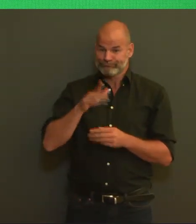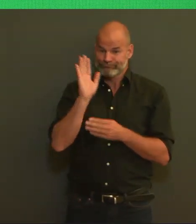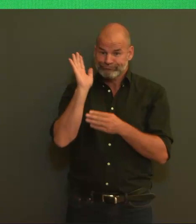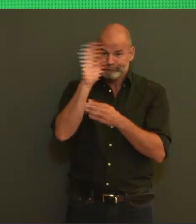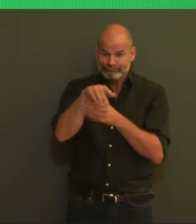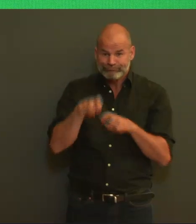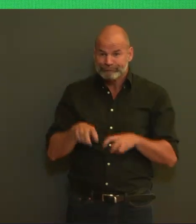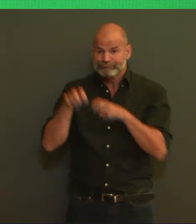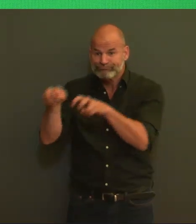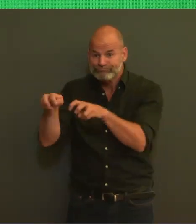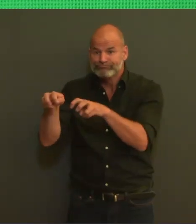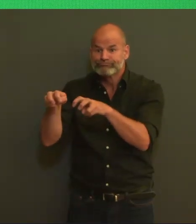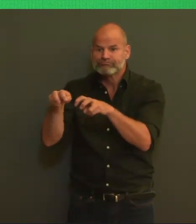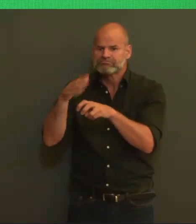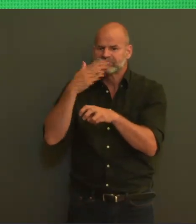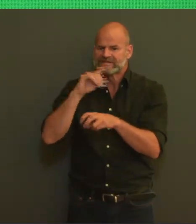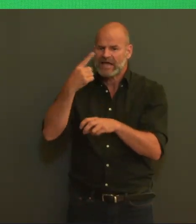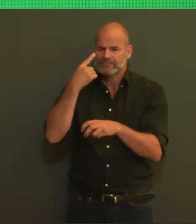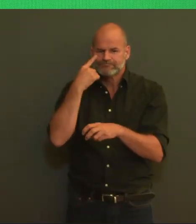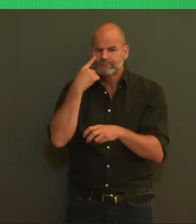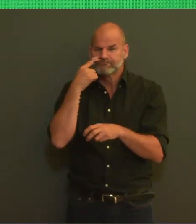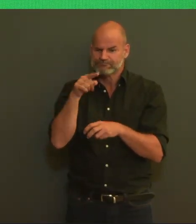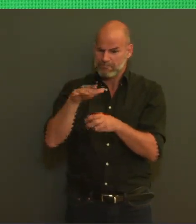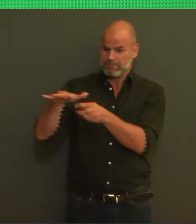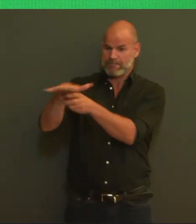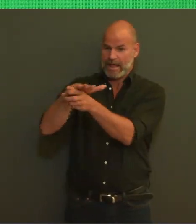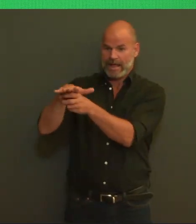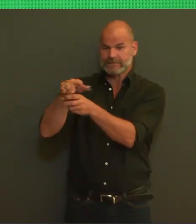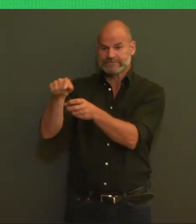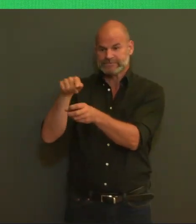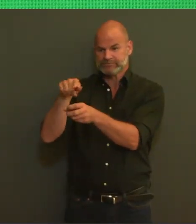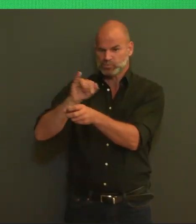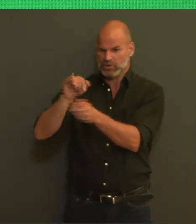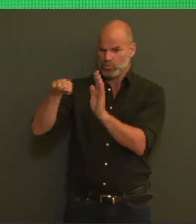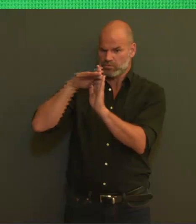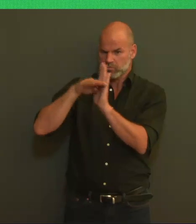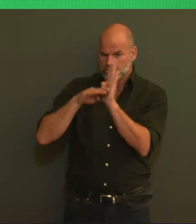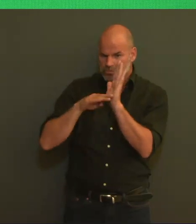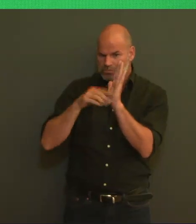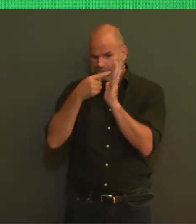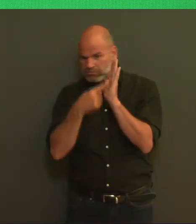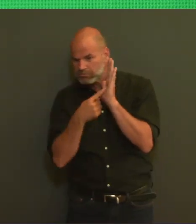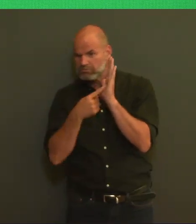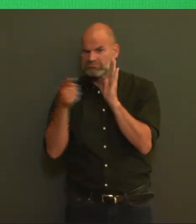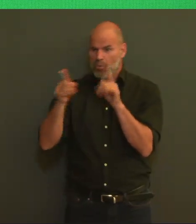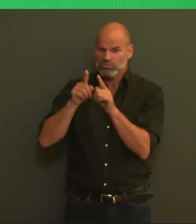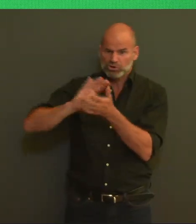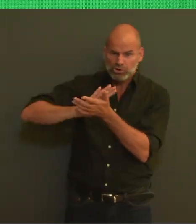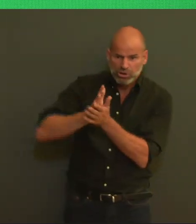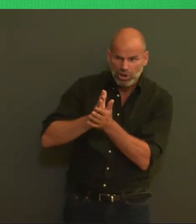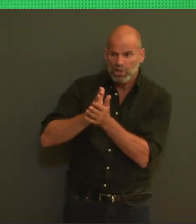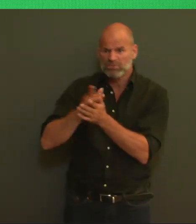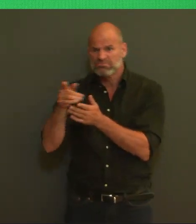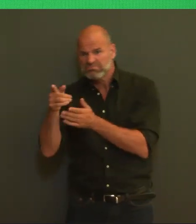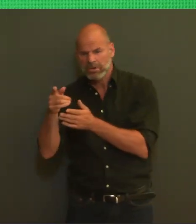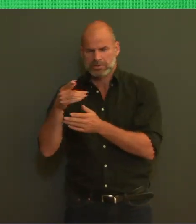dan vooraf over de maatregelen die daar gelden en over de voorspelde drukte. Als het te druk is, zoek dan een